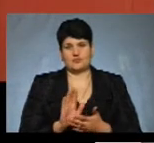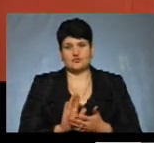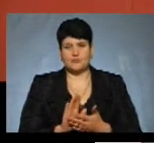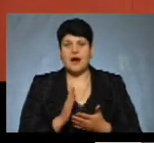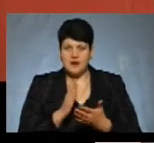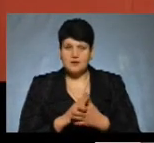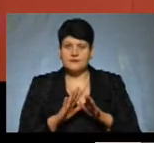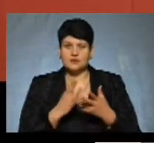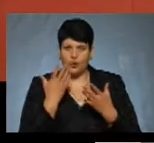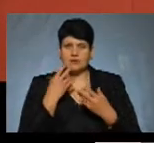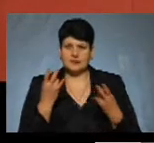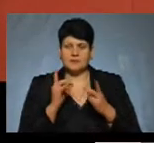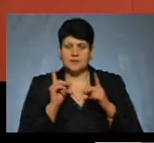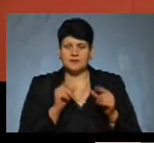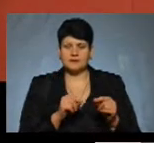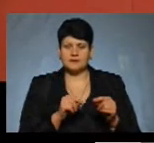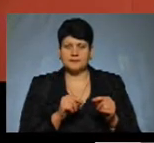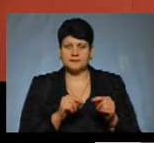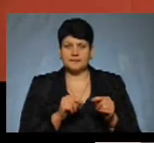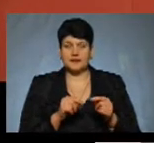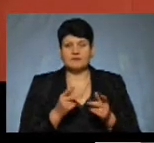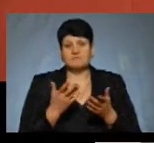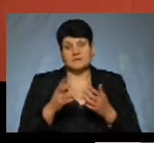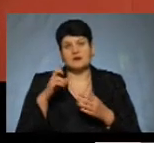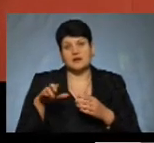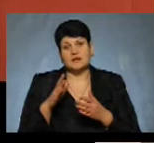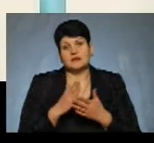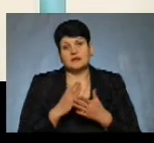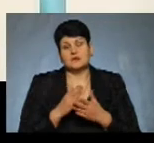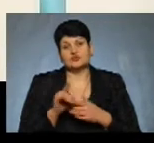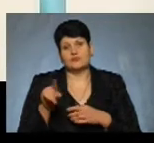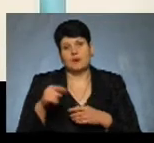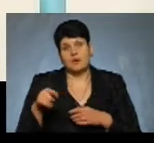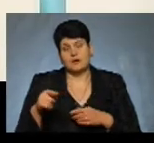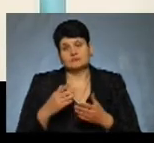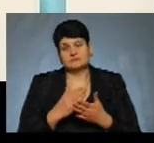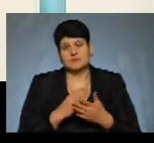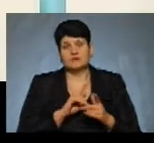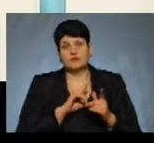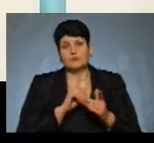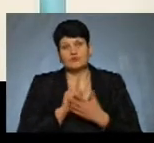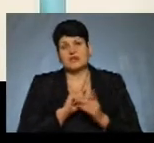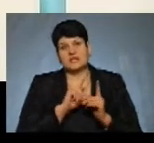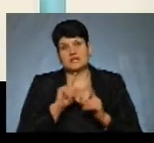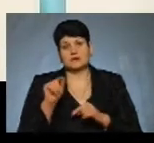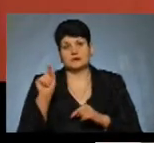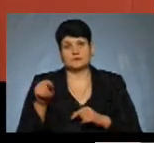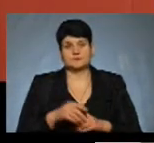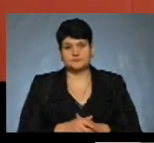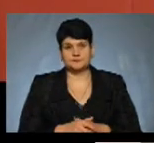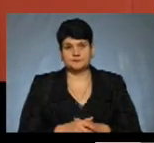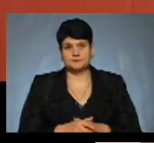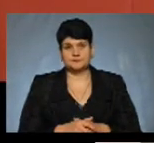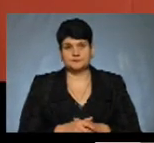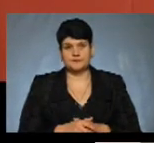випадки, коли треба їхати і ці власні автомобілі в'їдуть? Якщо якісь країни так то є, то вони мусять виїжджати за межі митної території. Ну,